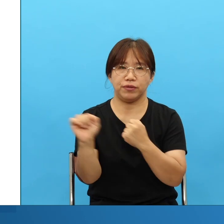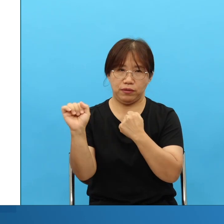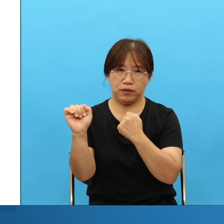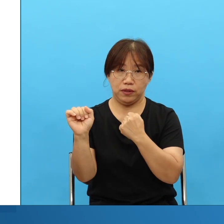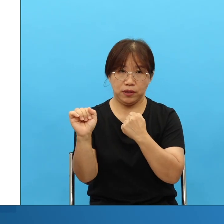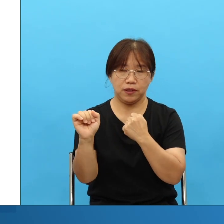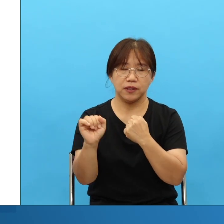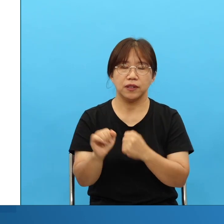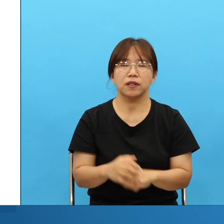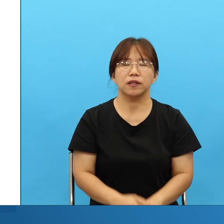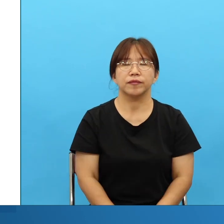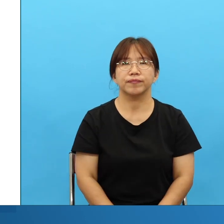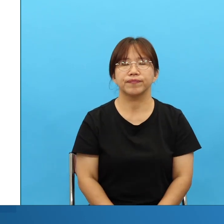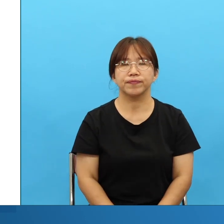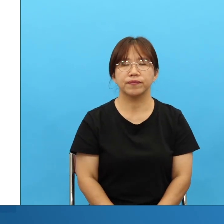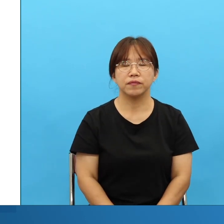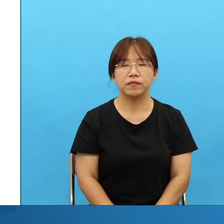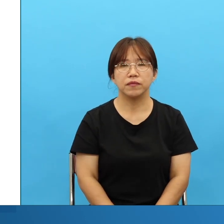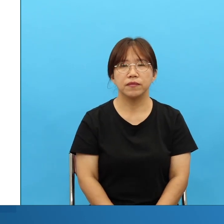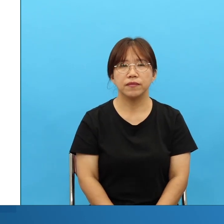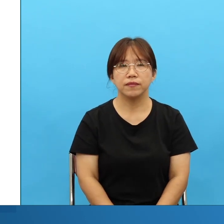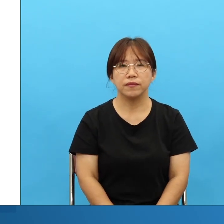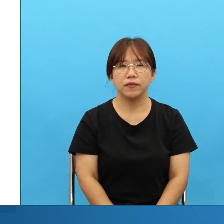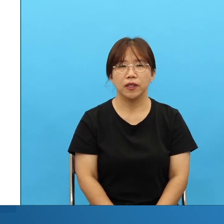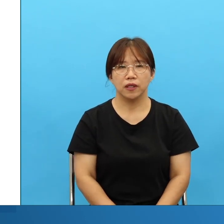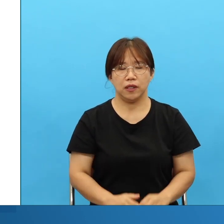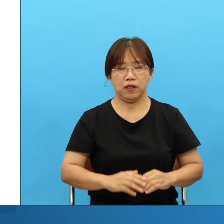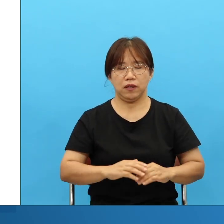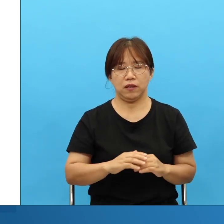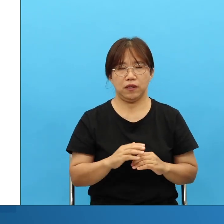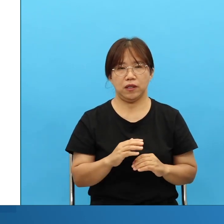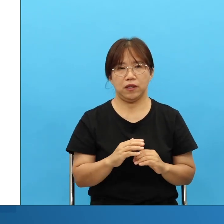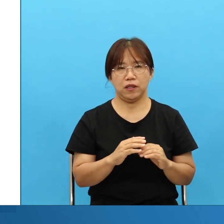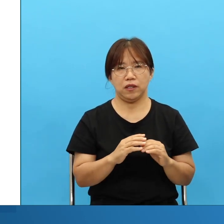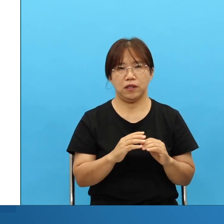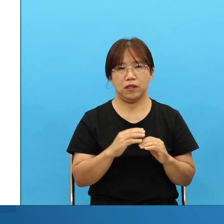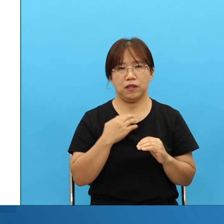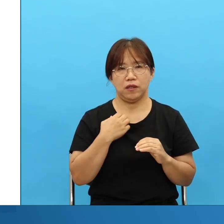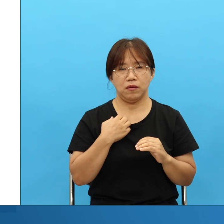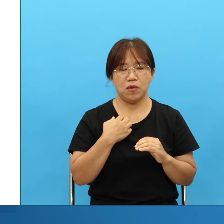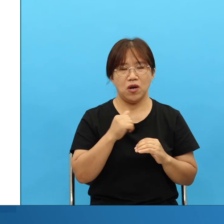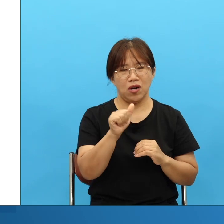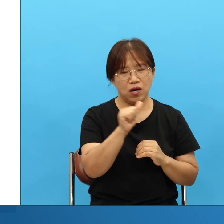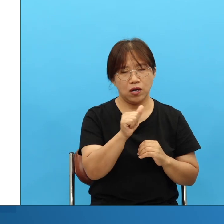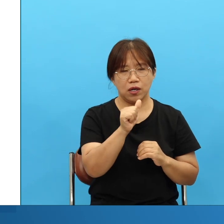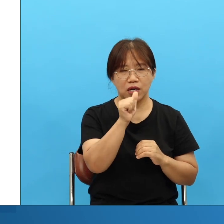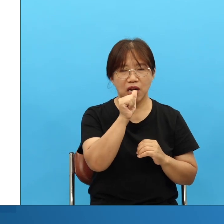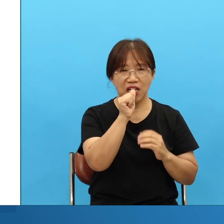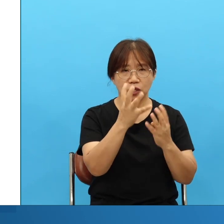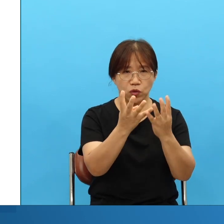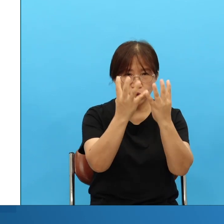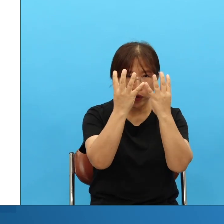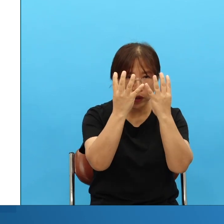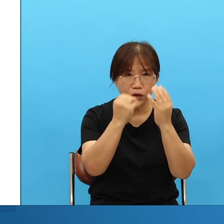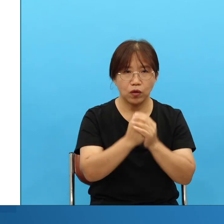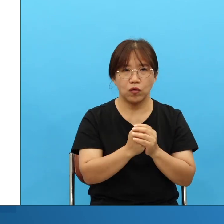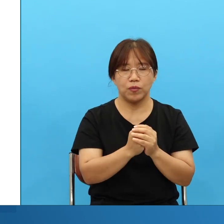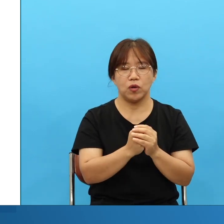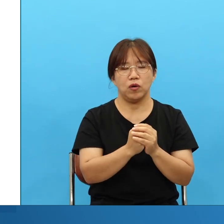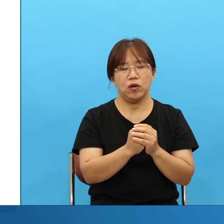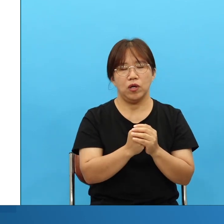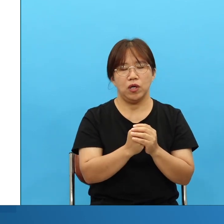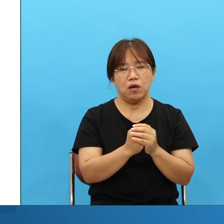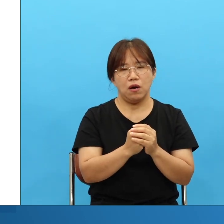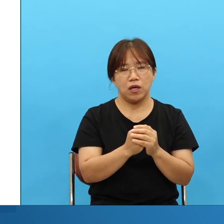나오면 뭐 살기 어렵잖아요. 그러니까 이제 친구들 만나고 어울려 놀다 보니까 소년원 가고 조직 속에 들어가고